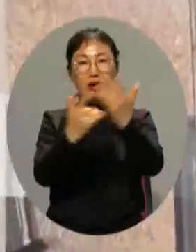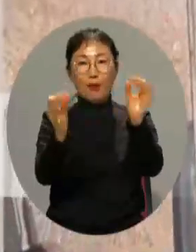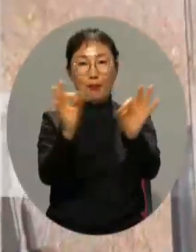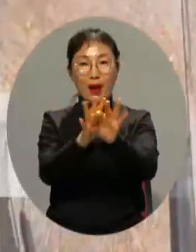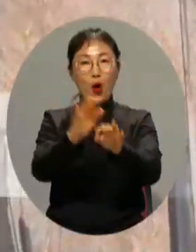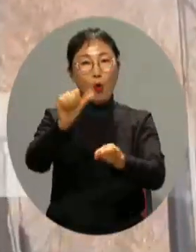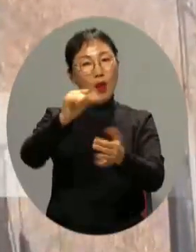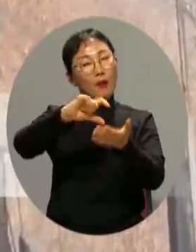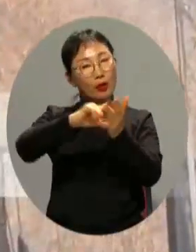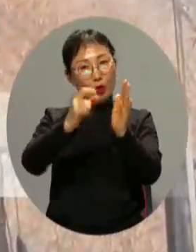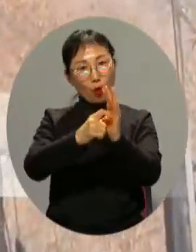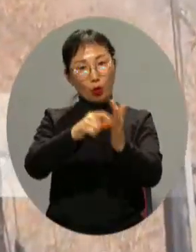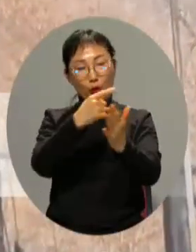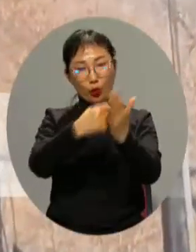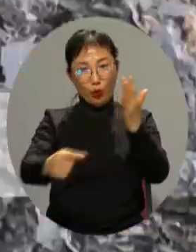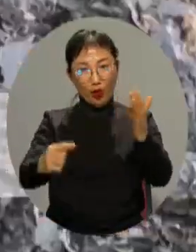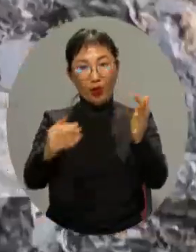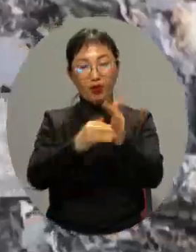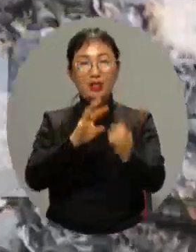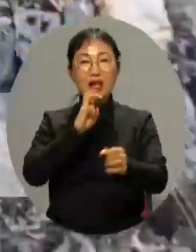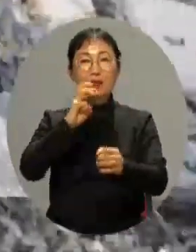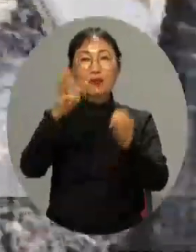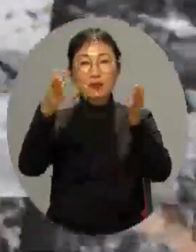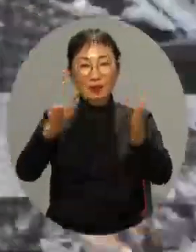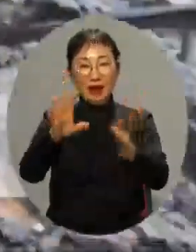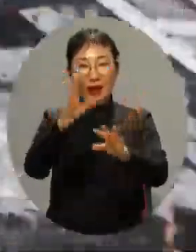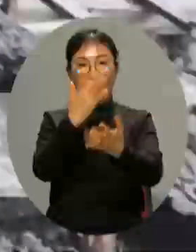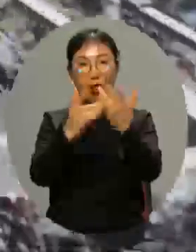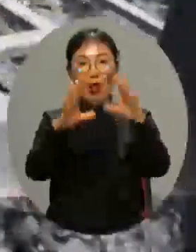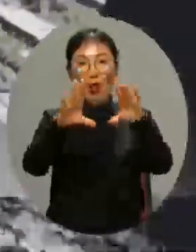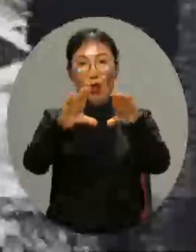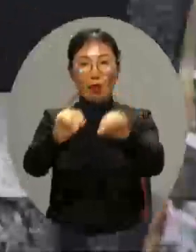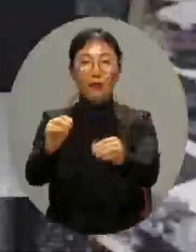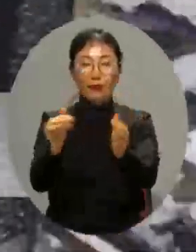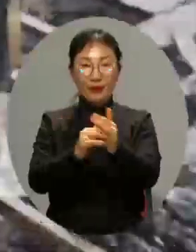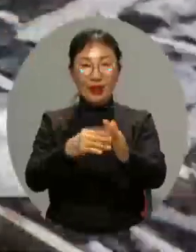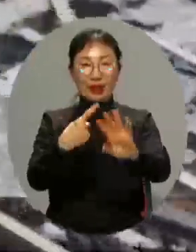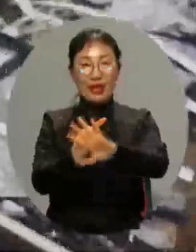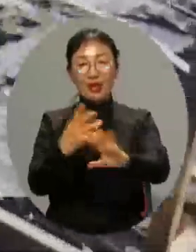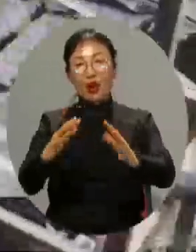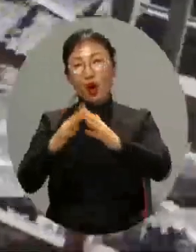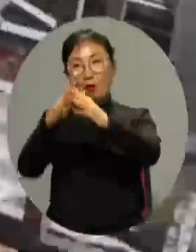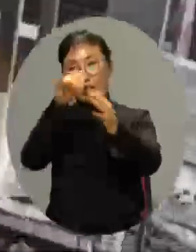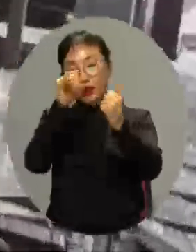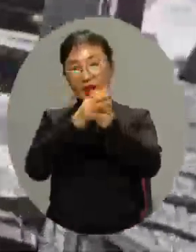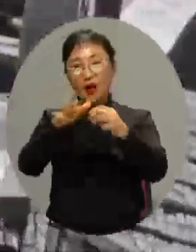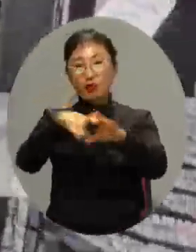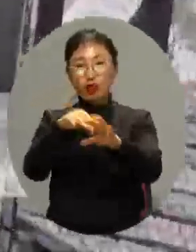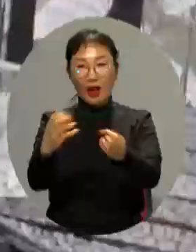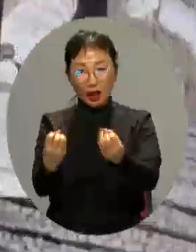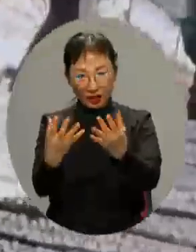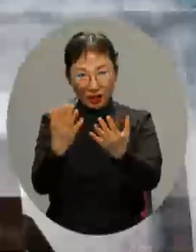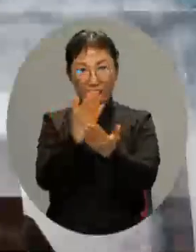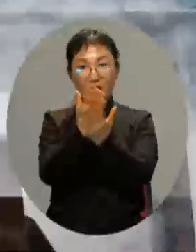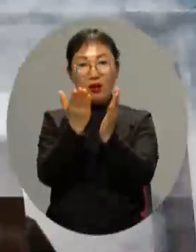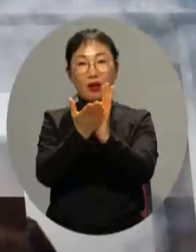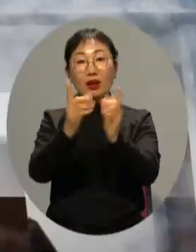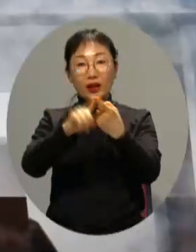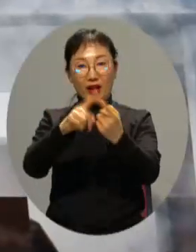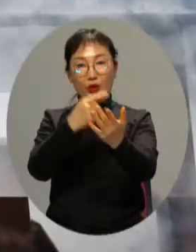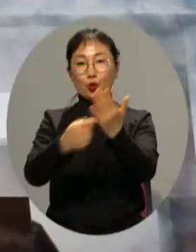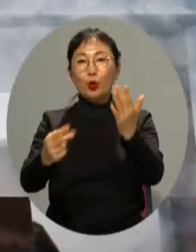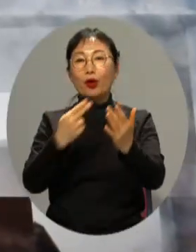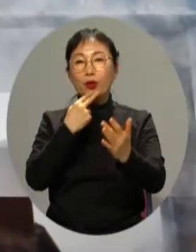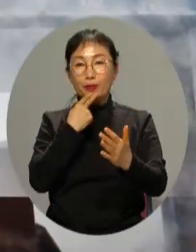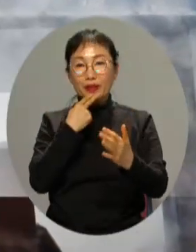500만원 상당의 재산 피해를 낸 뒤 30분만에 진화됐습니다 다른 건물에 있던 전라북도 문화재 소족 여래좌상은 피해가